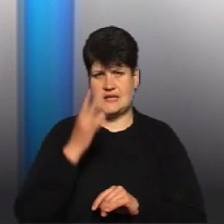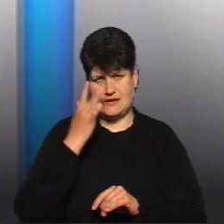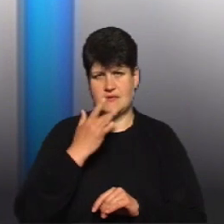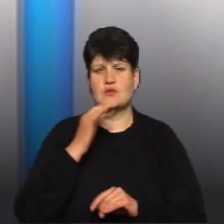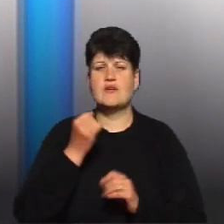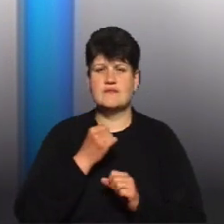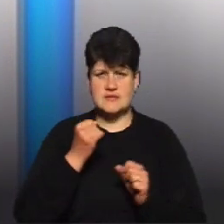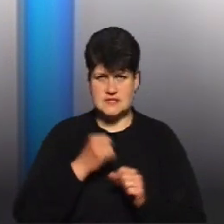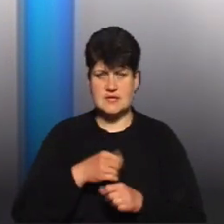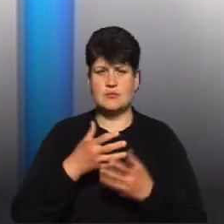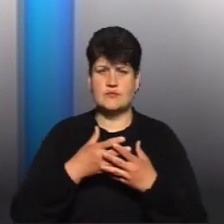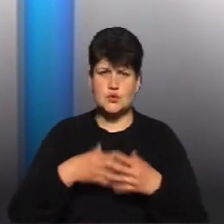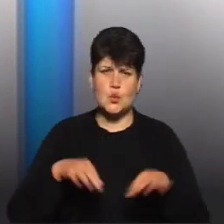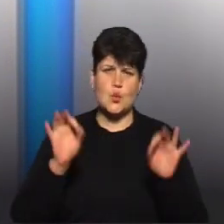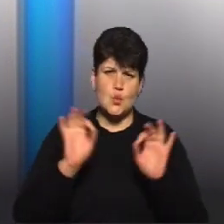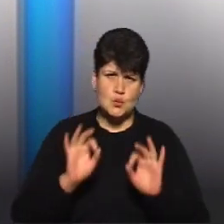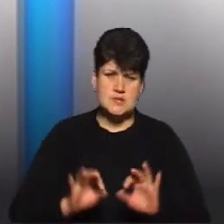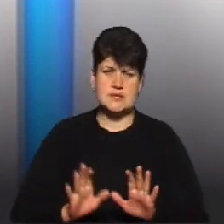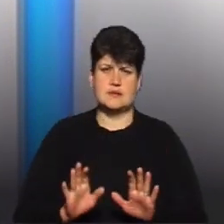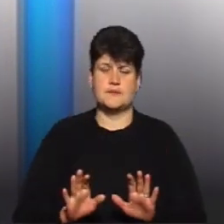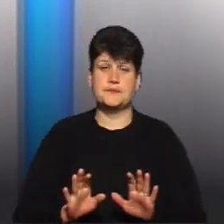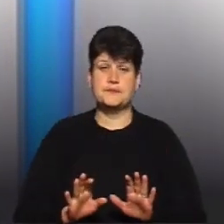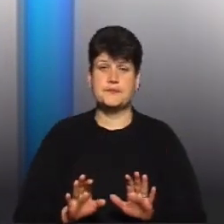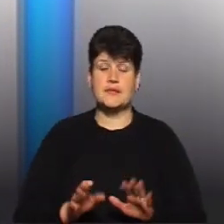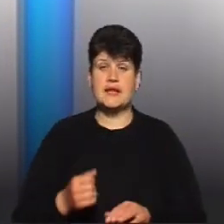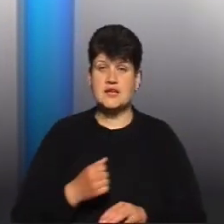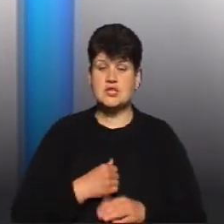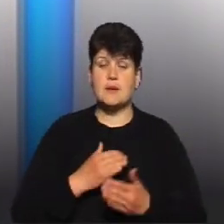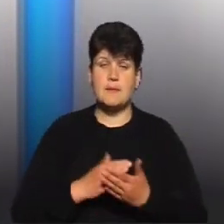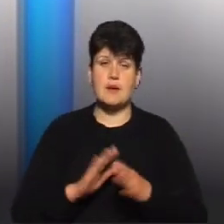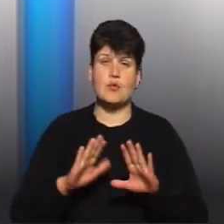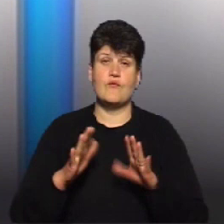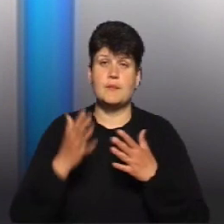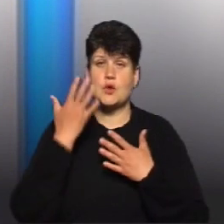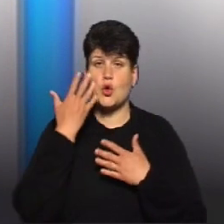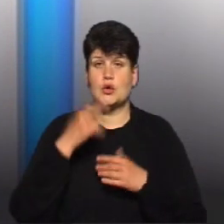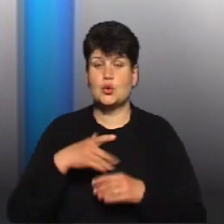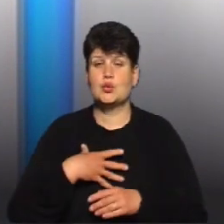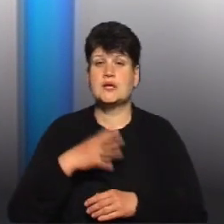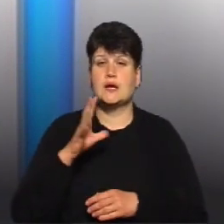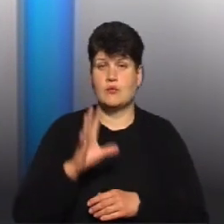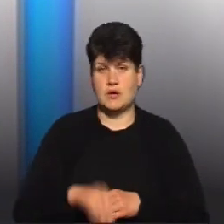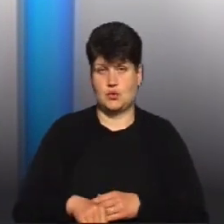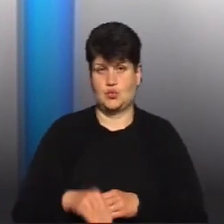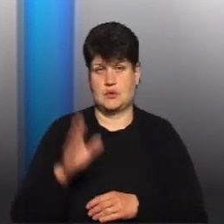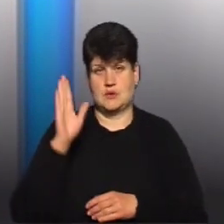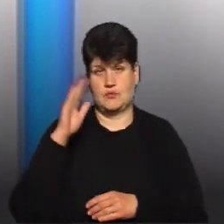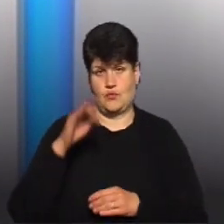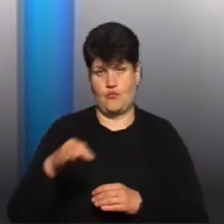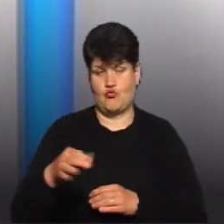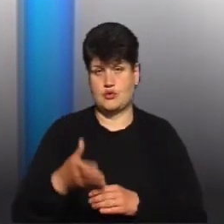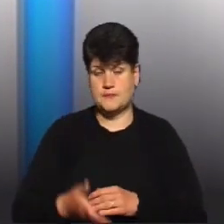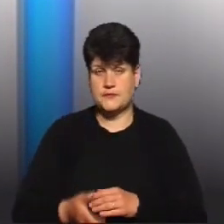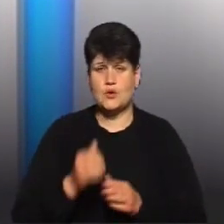навесні, восени. Ми, на жаль, маємо такі випадки, коли люди гинуть на водних об'єктах. Щороку від 30